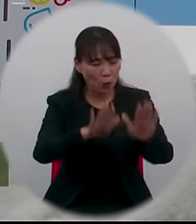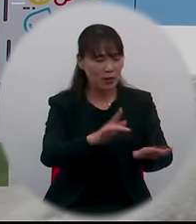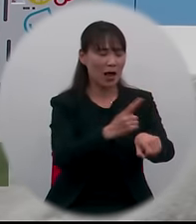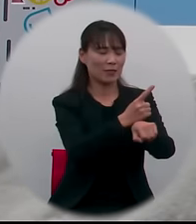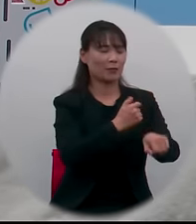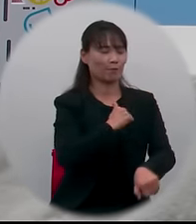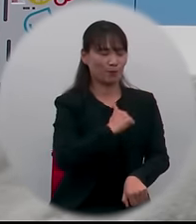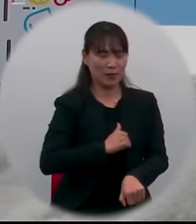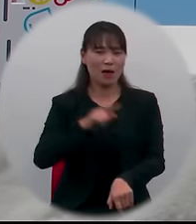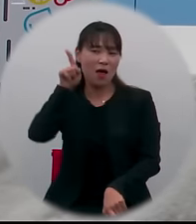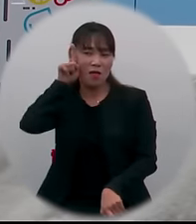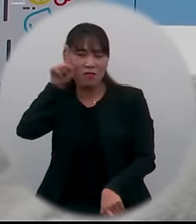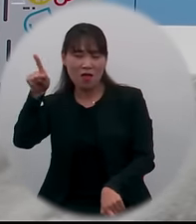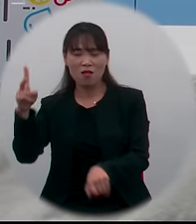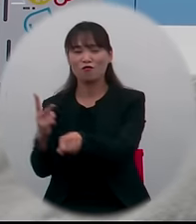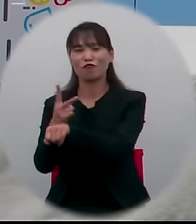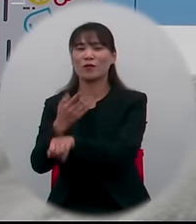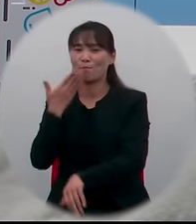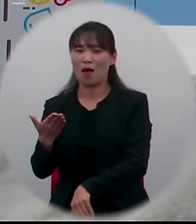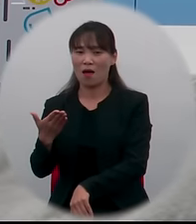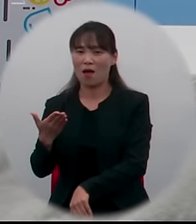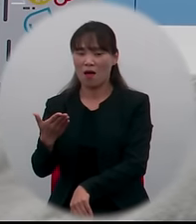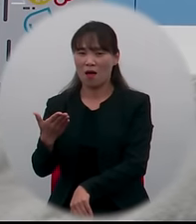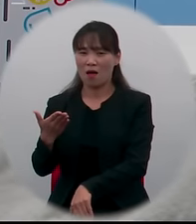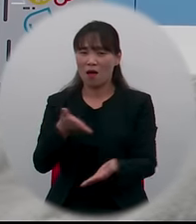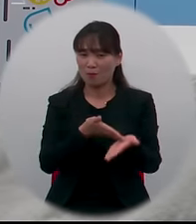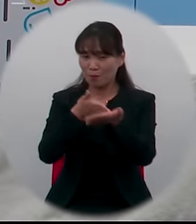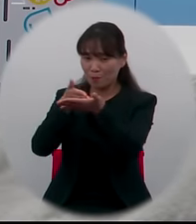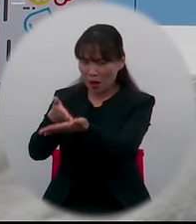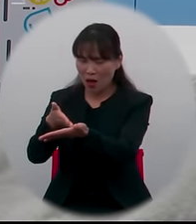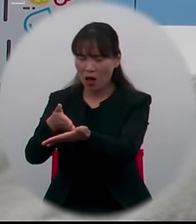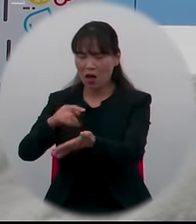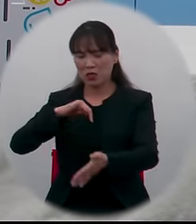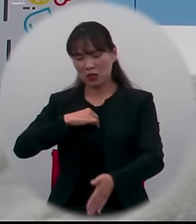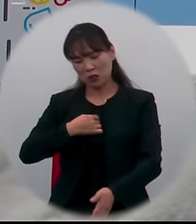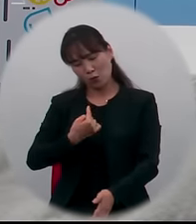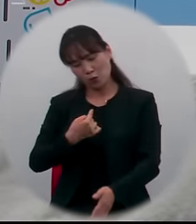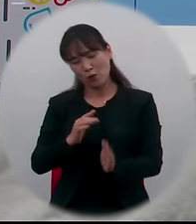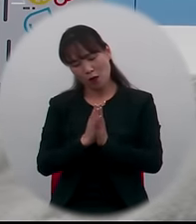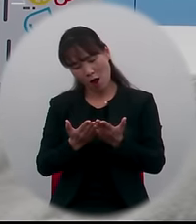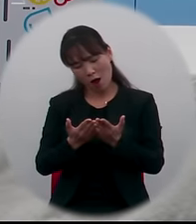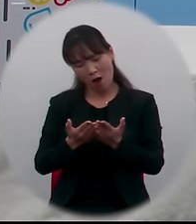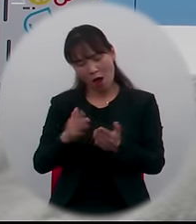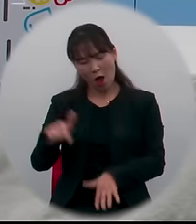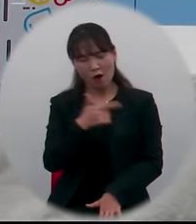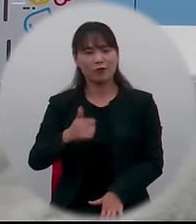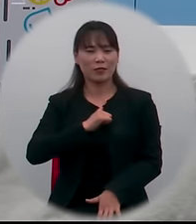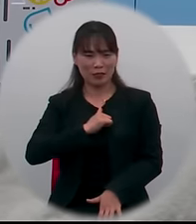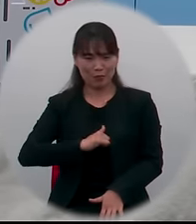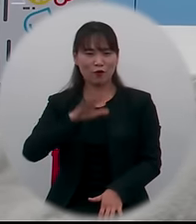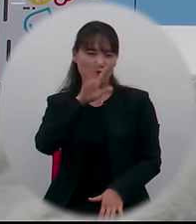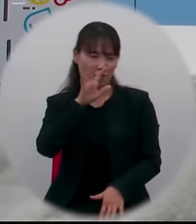수는 있는데 오늘 할 시간을 참았다가 내일 한꺼번에 해도 돼라는 제안을 하셔서 스스로 하루를